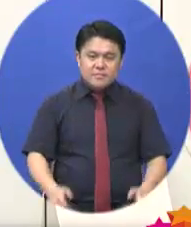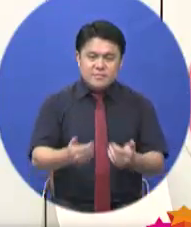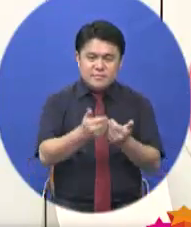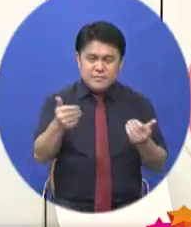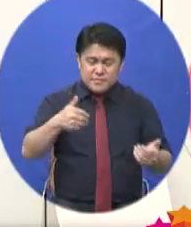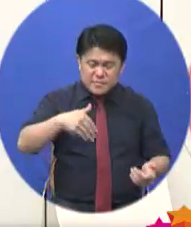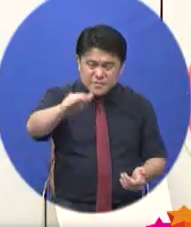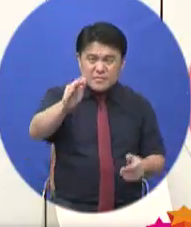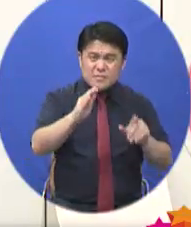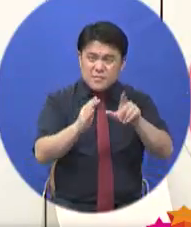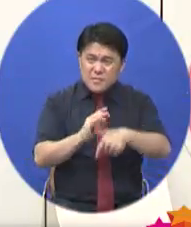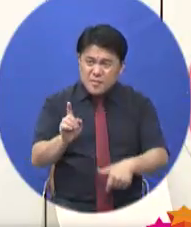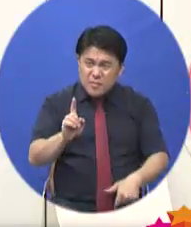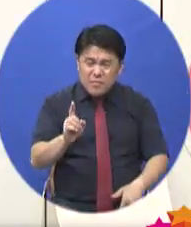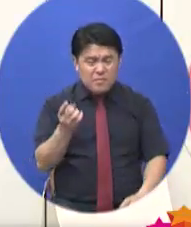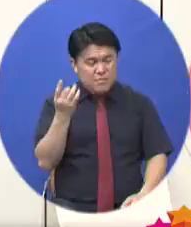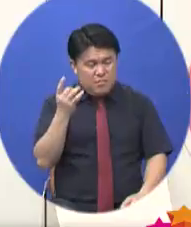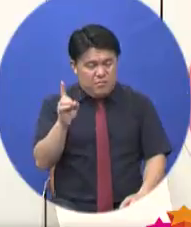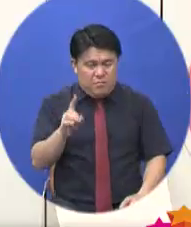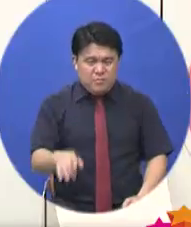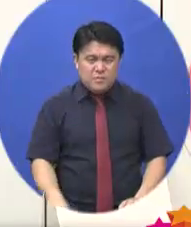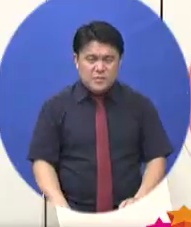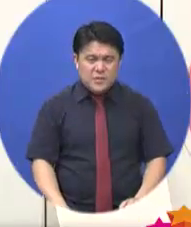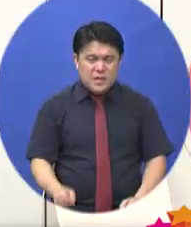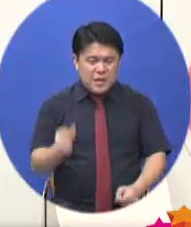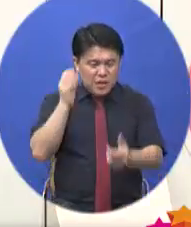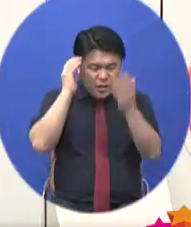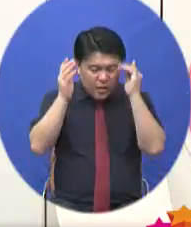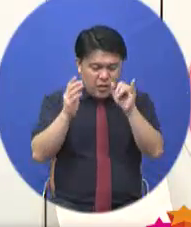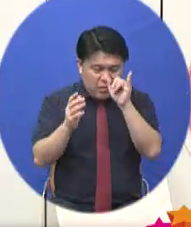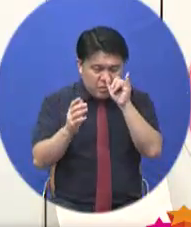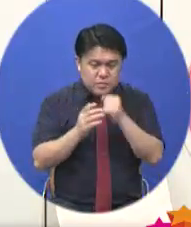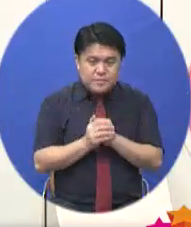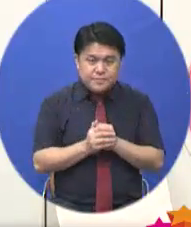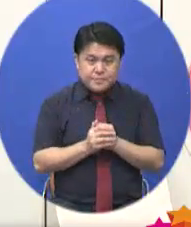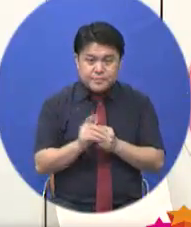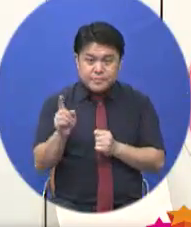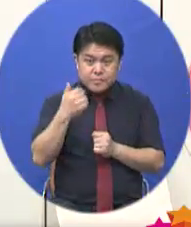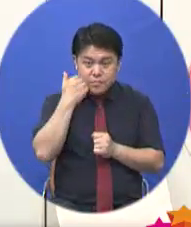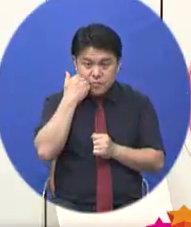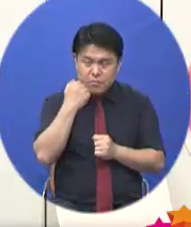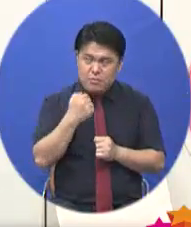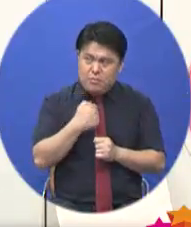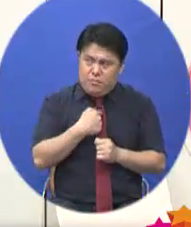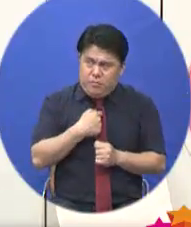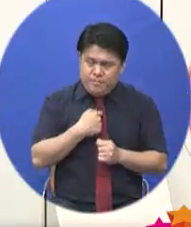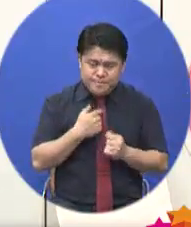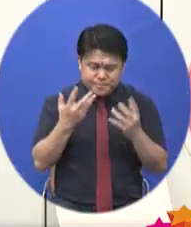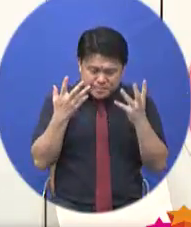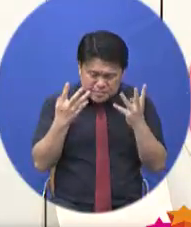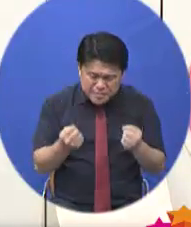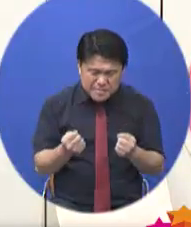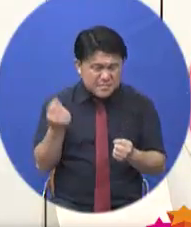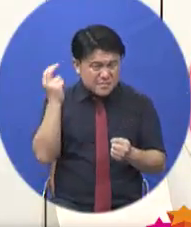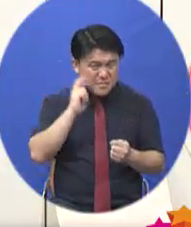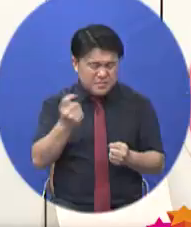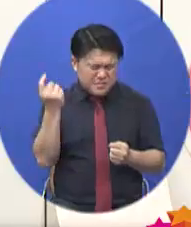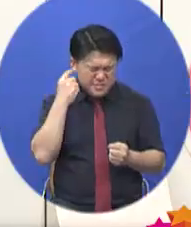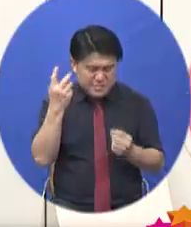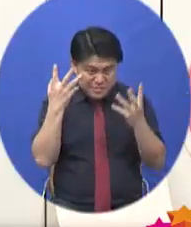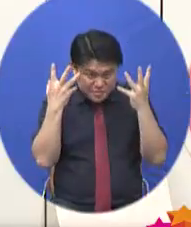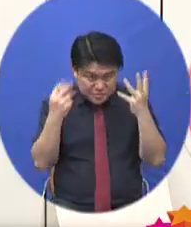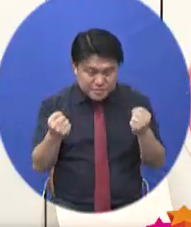떠나갈 때가 네. 사실은 조금 헷갈리는 부분이 있어요. 어떤 헷갈리죠. 분들은 저도 네. 아주 수백 번을 이 노래를 네,